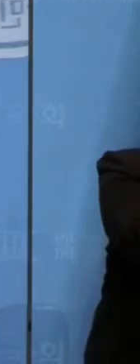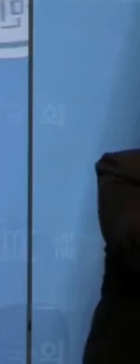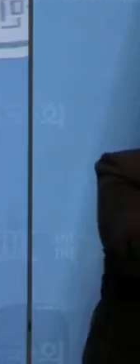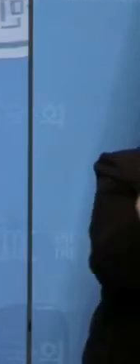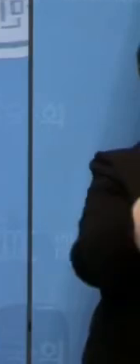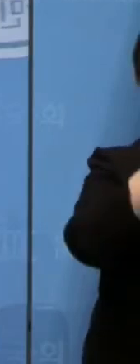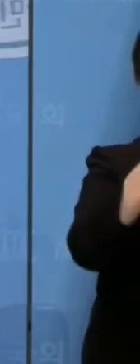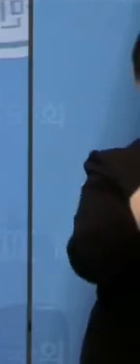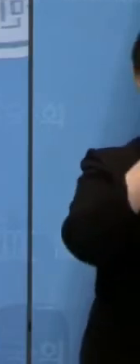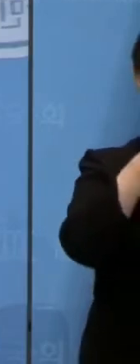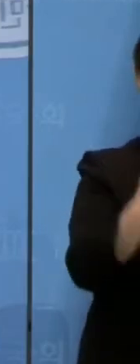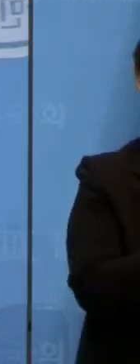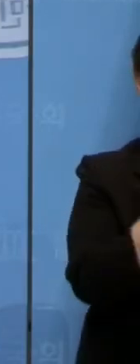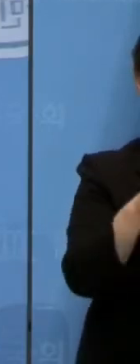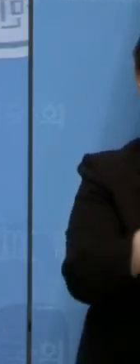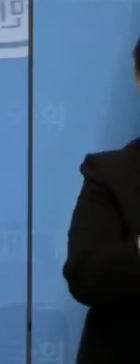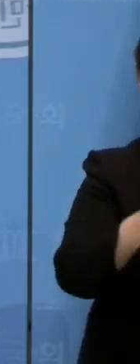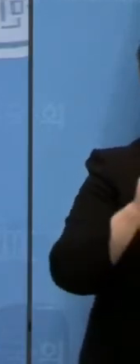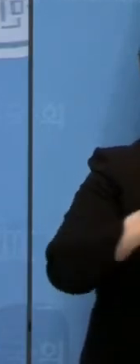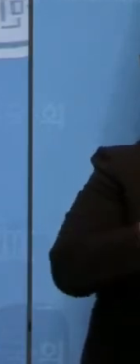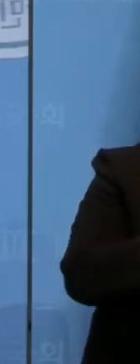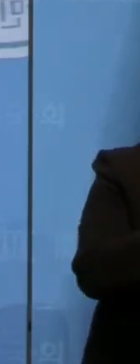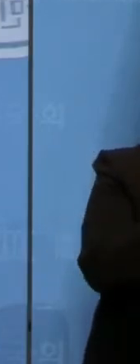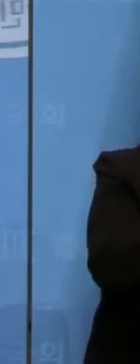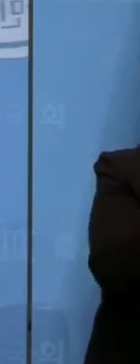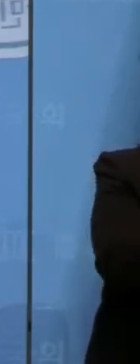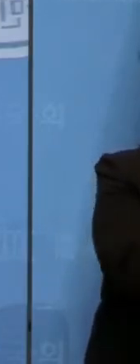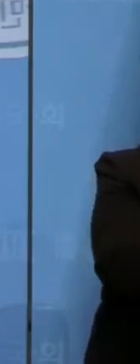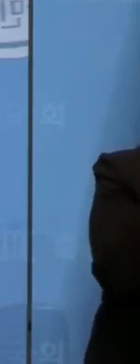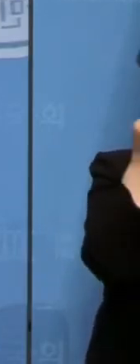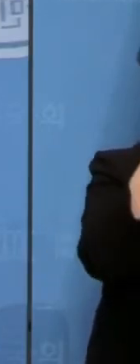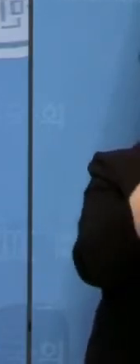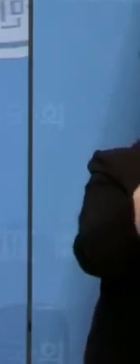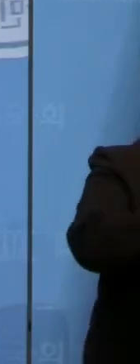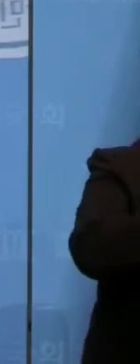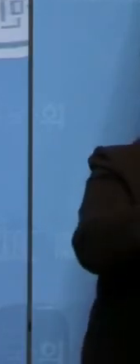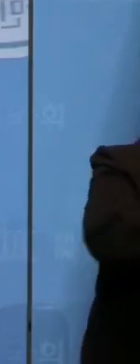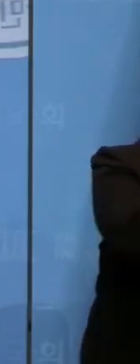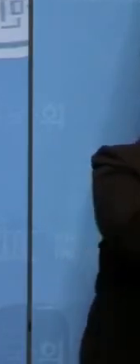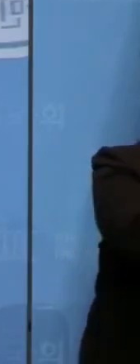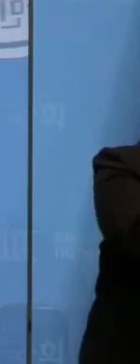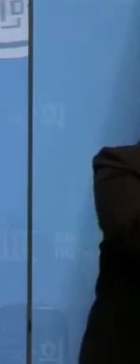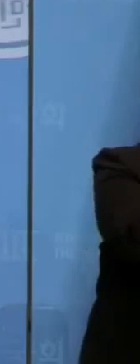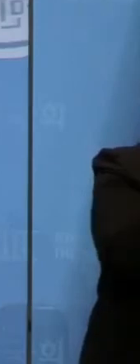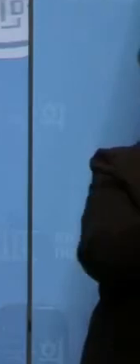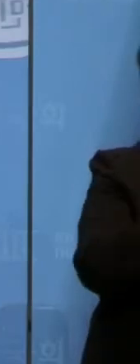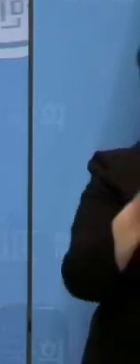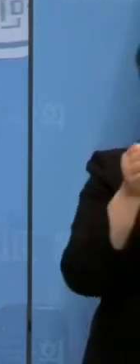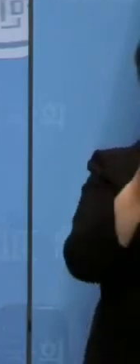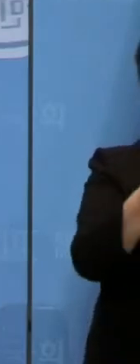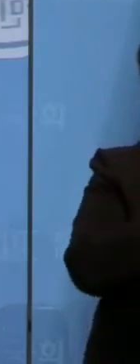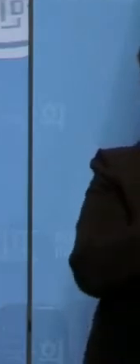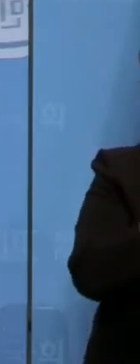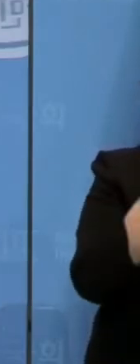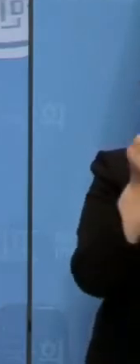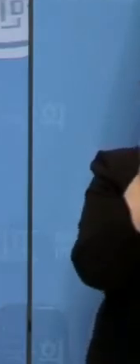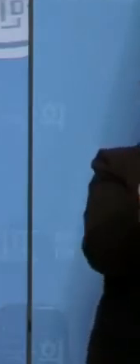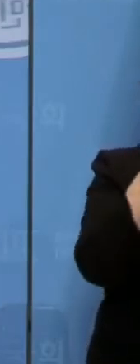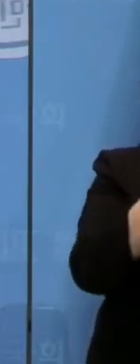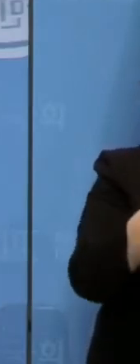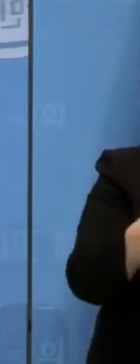포스코 인터내셔널은 미얀마 군부 소유지를 임차해서 호텔 사업을 하고 있으며 임차료를 군부의 계좌로